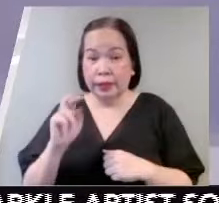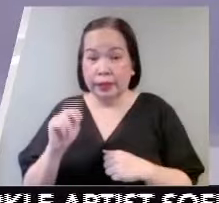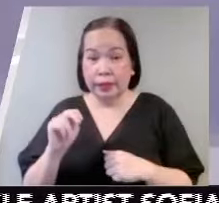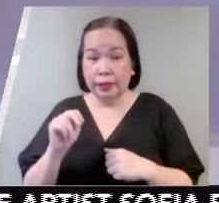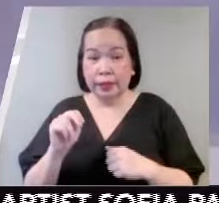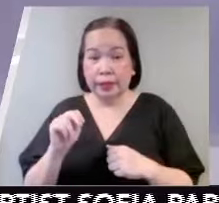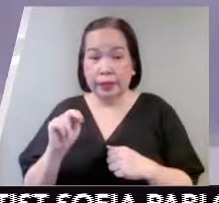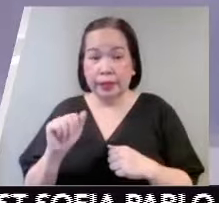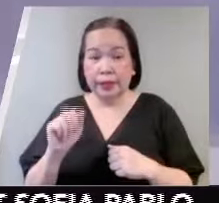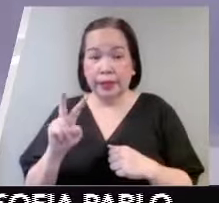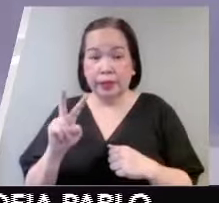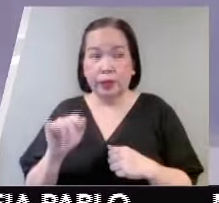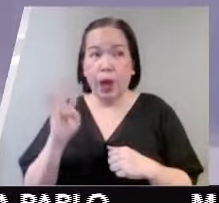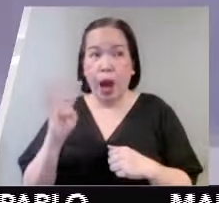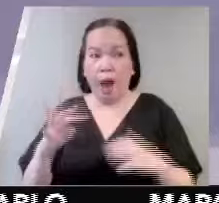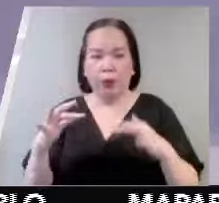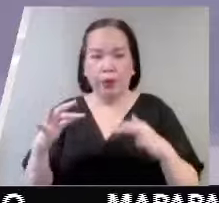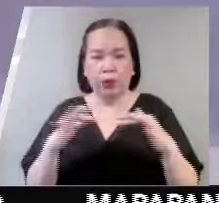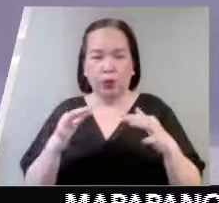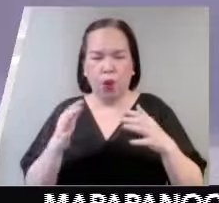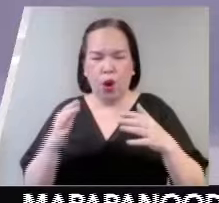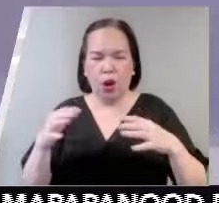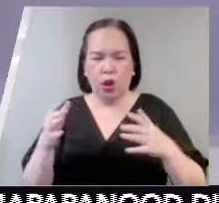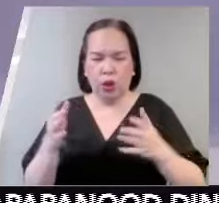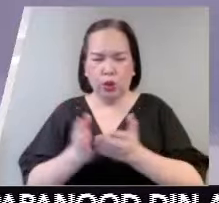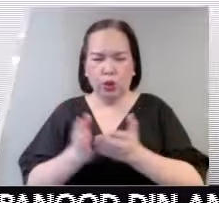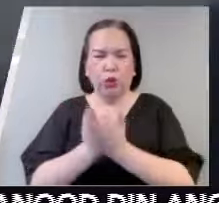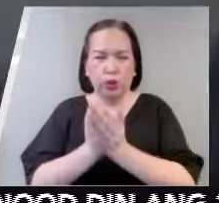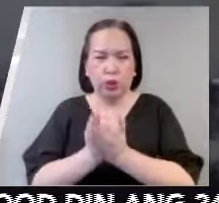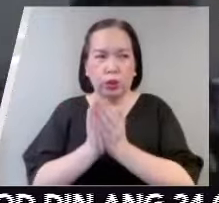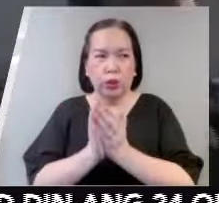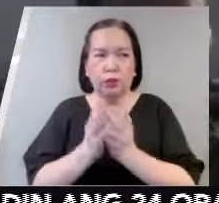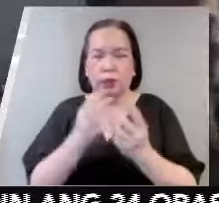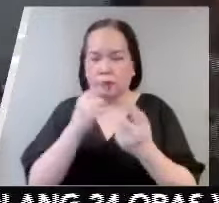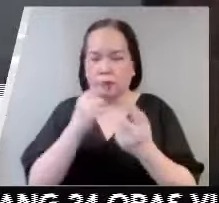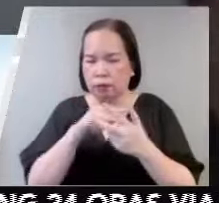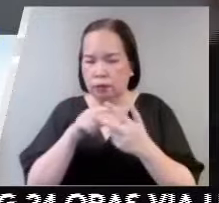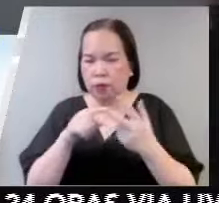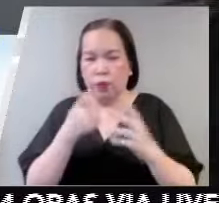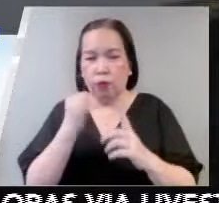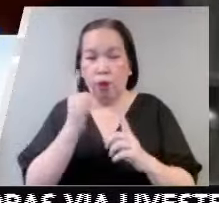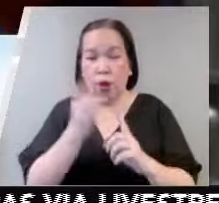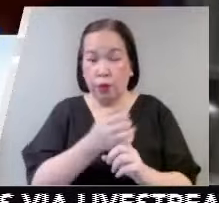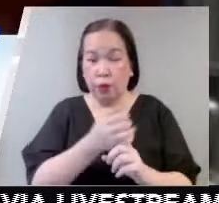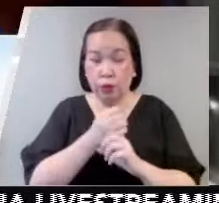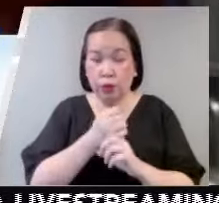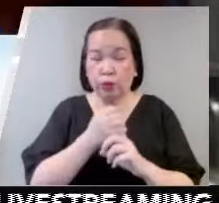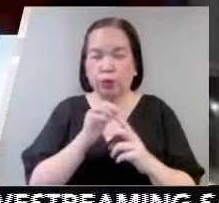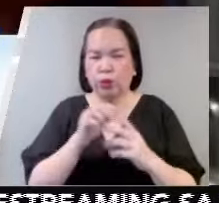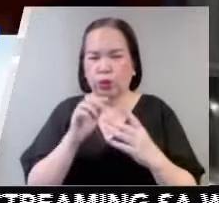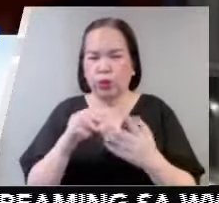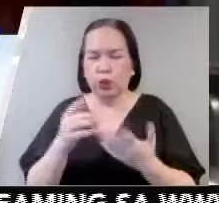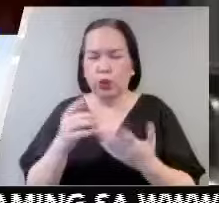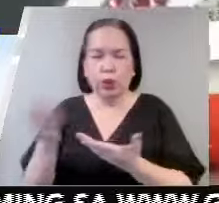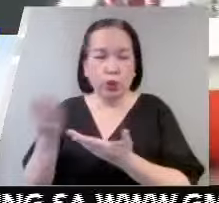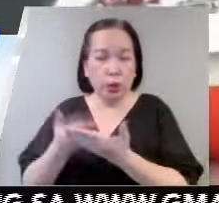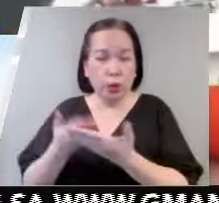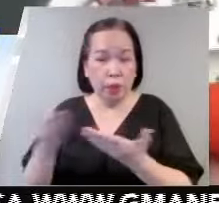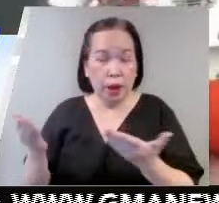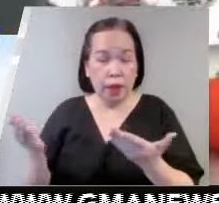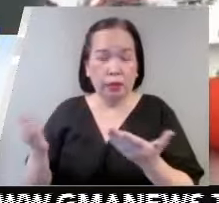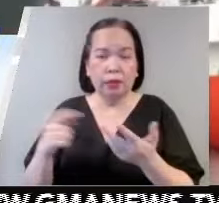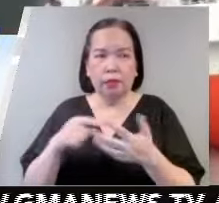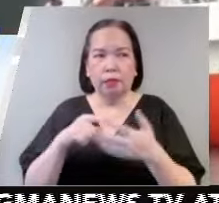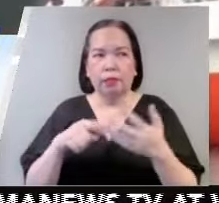ang submarine rescue ship, ang comprehensive supply ship at dalawang guided missile destroyer. Ginawa po yan dalawang araw bago ang